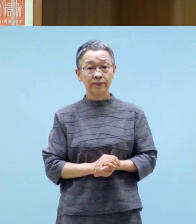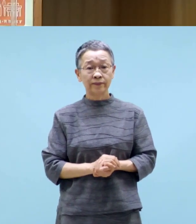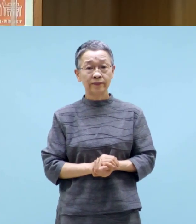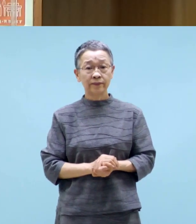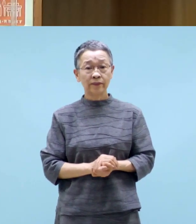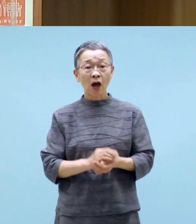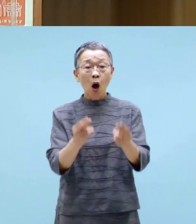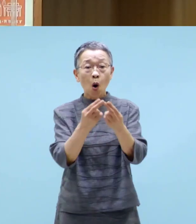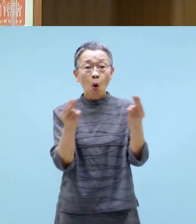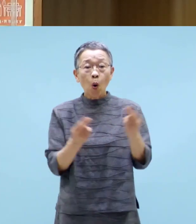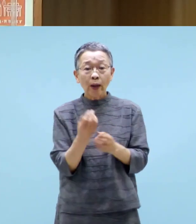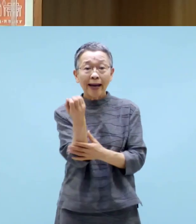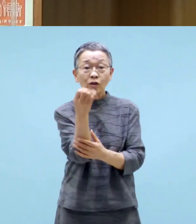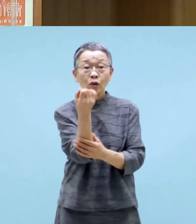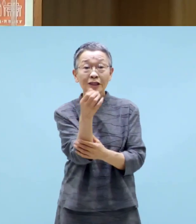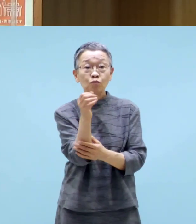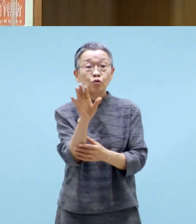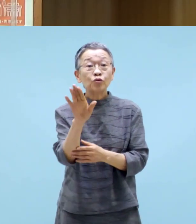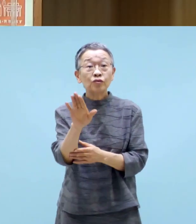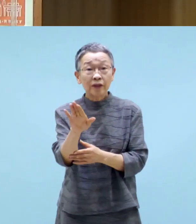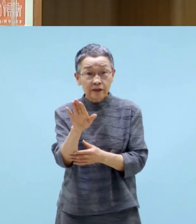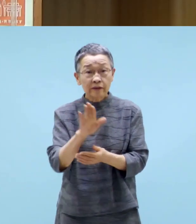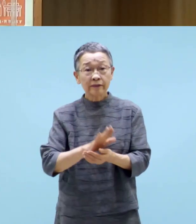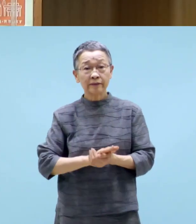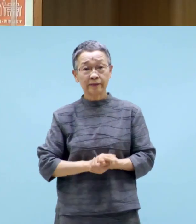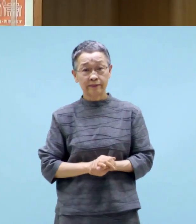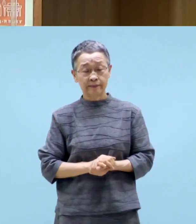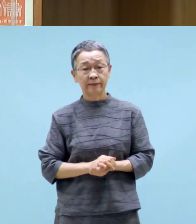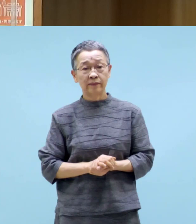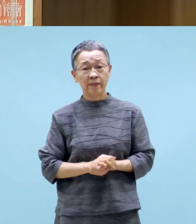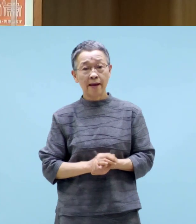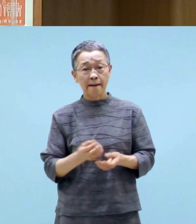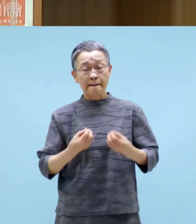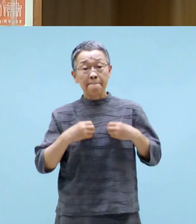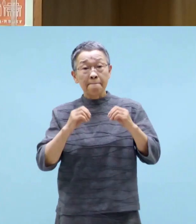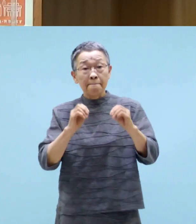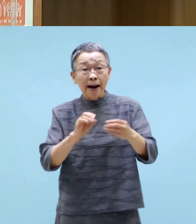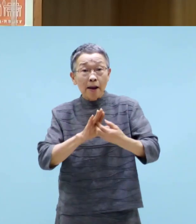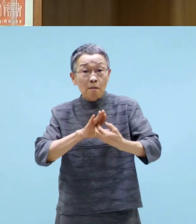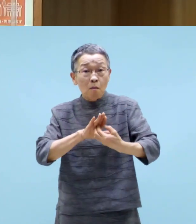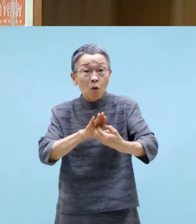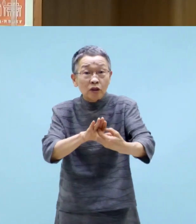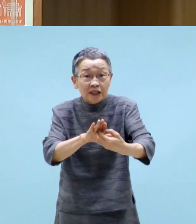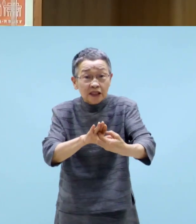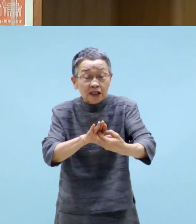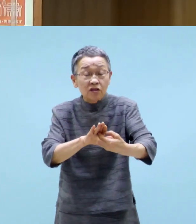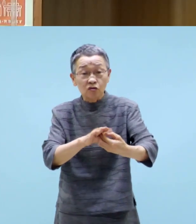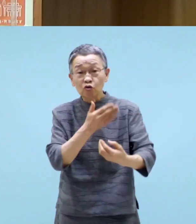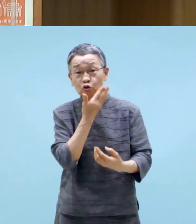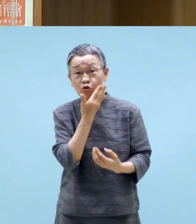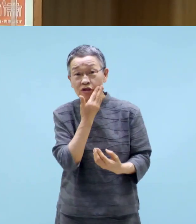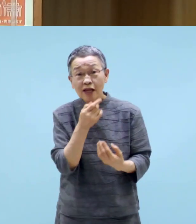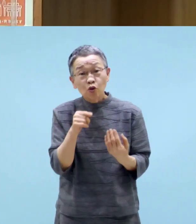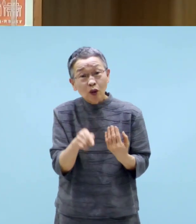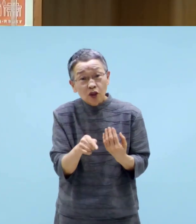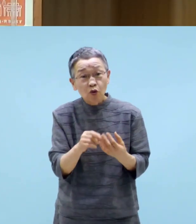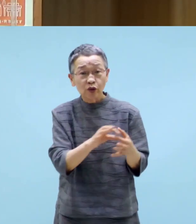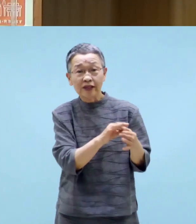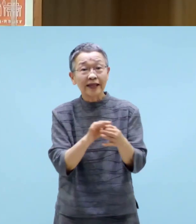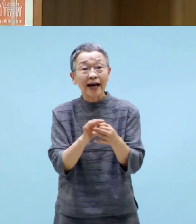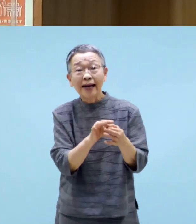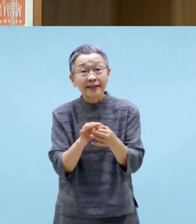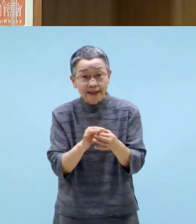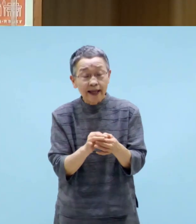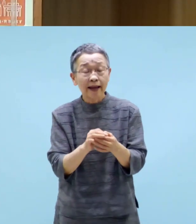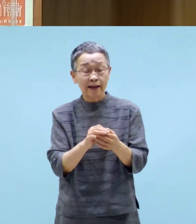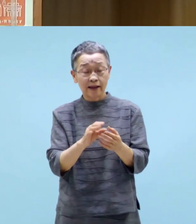北海道新聞の岩崎と申します。よろしくお願いします。国のまん延防止等重点措置に関連してもう一点お伺いできればと